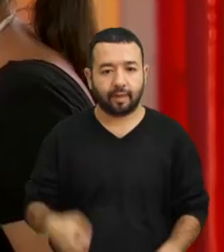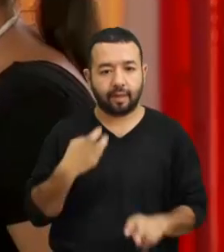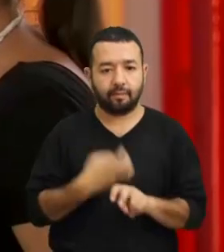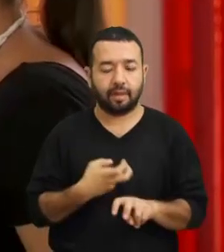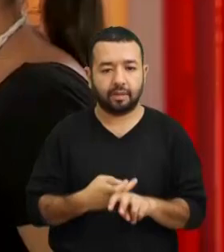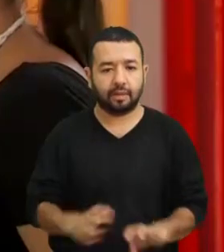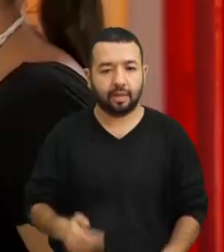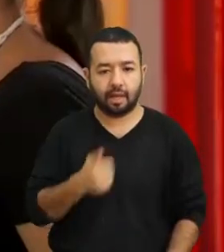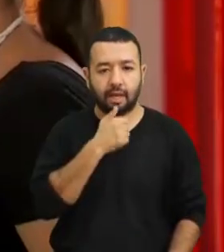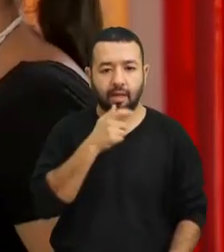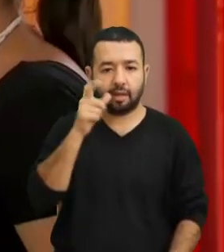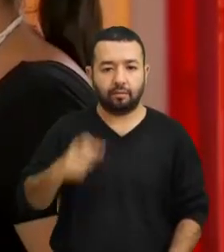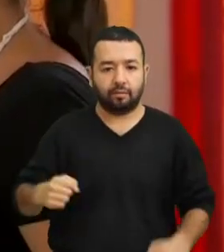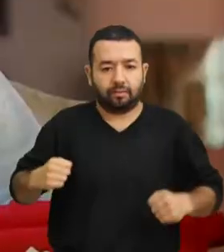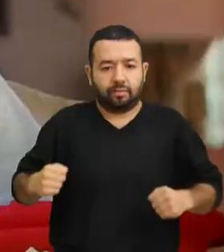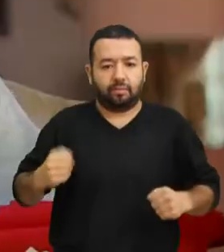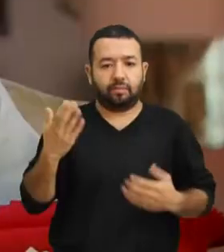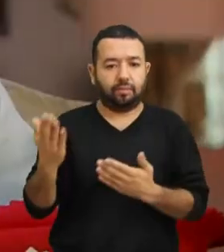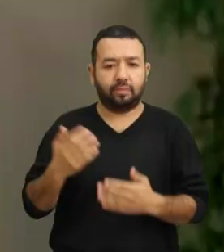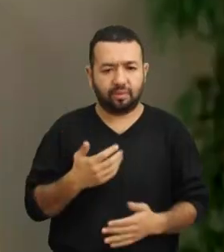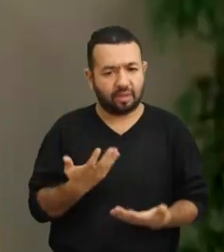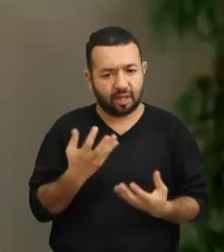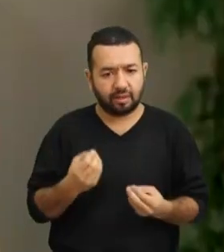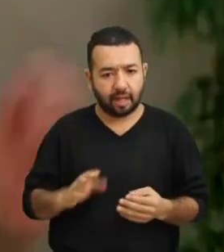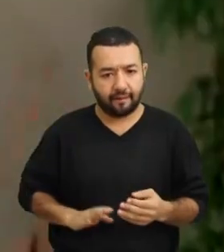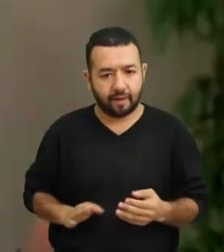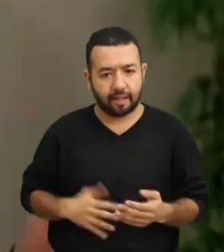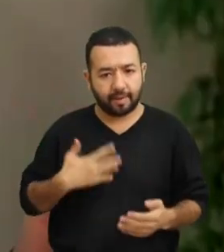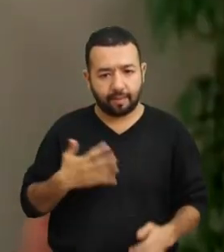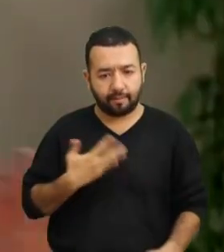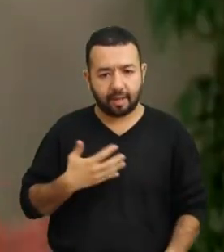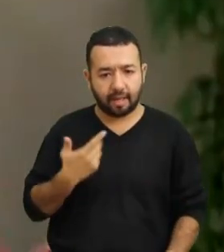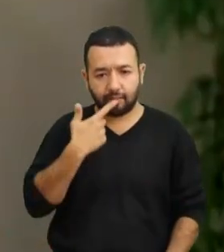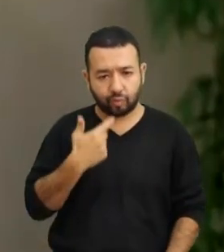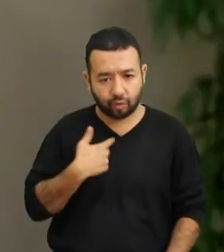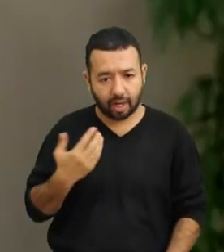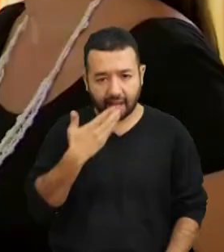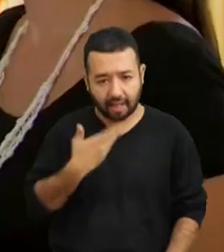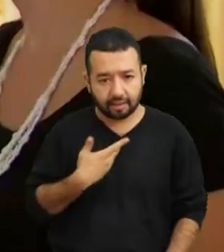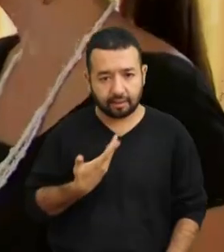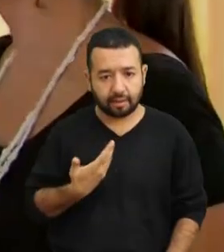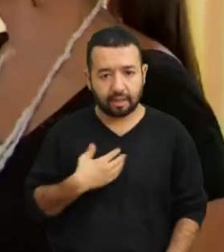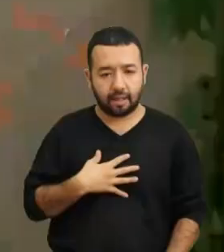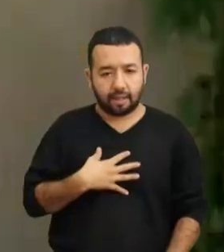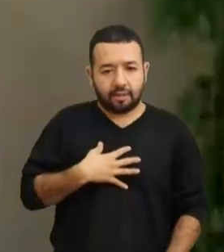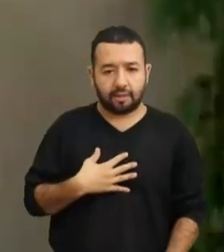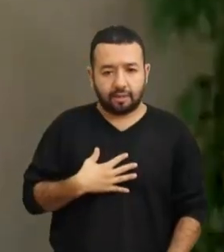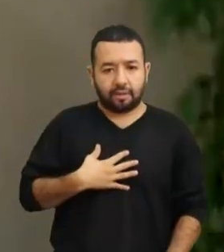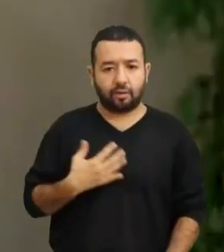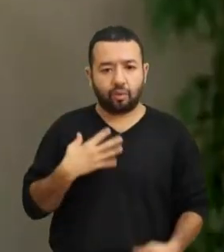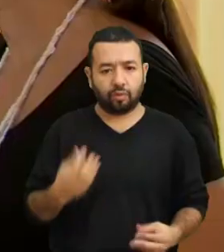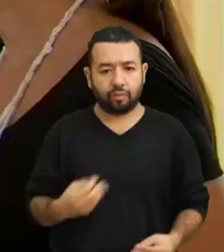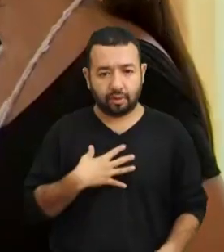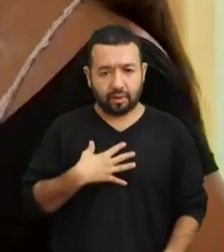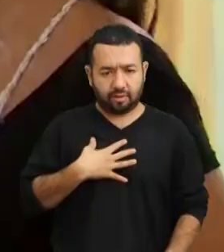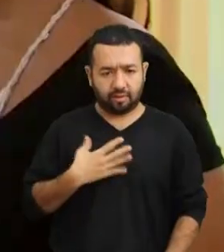Maşallah. Adam kamyon gibiydi. Naş. Evladım, ay meraktan çatlayacağım. Ne olduğunu anlatsana. Hıçkırık tuttu. Hıçkırık mı